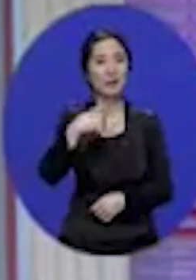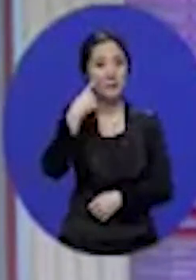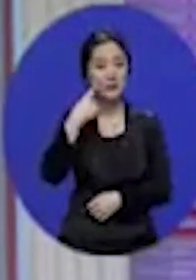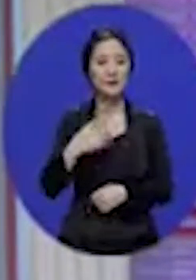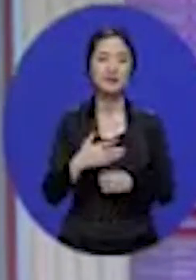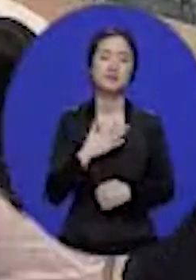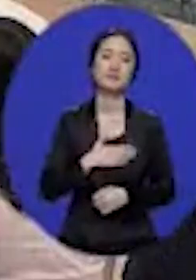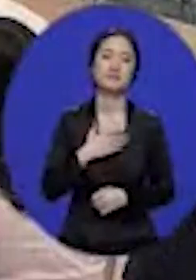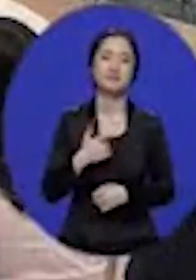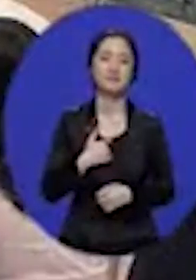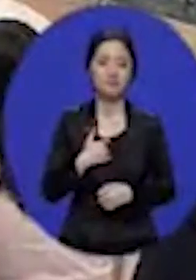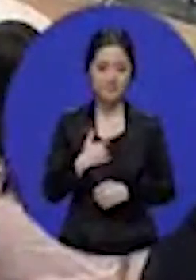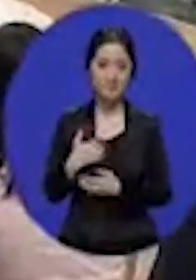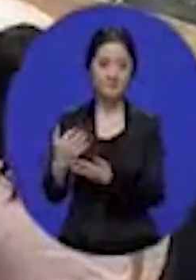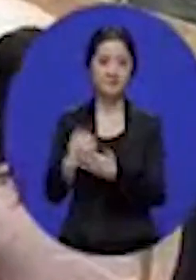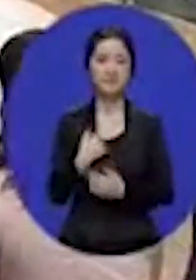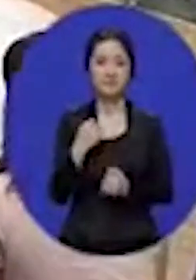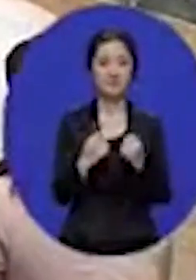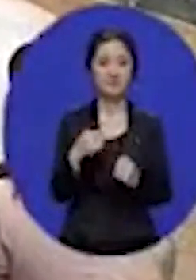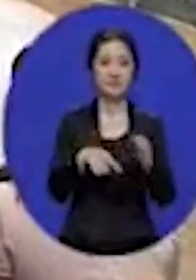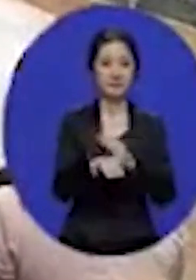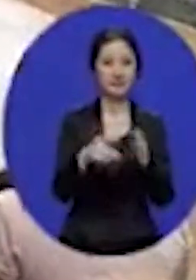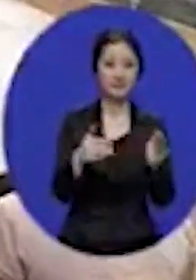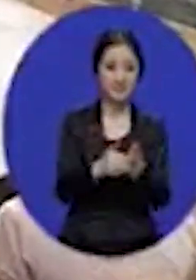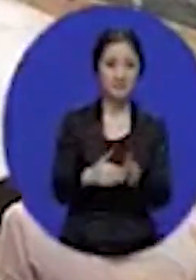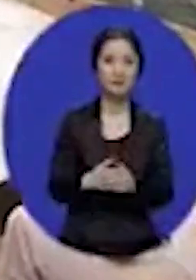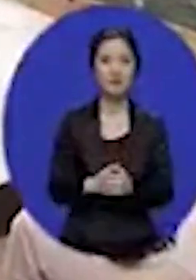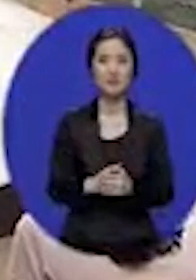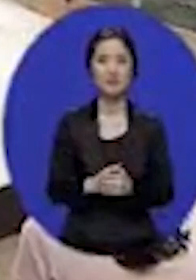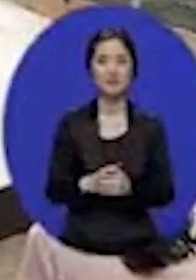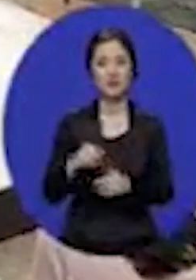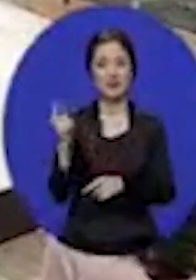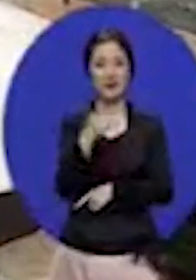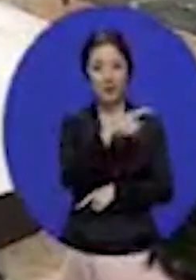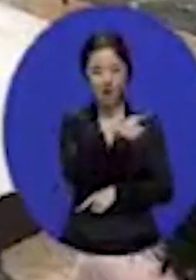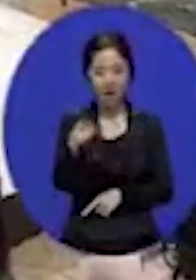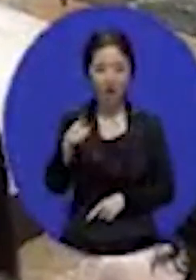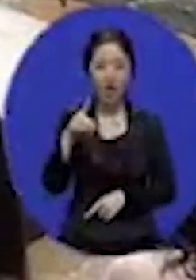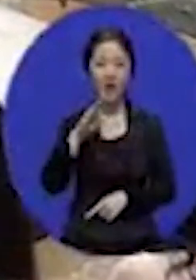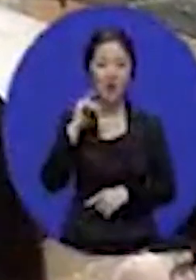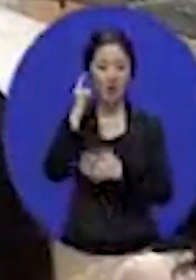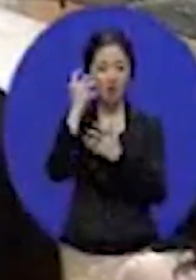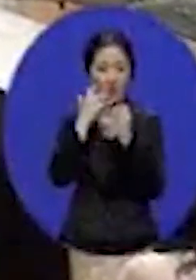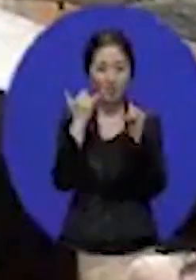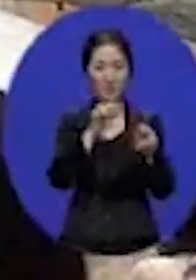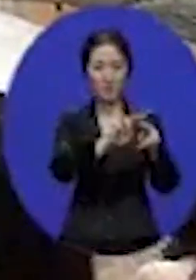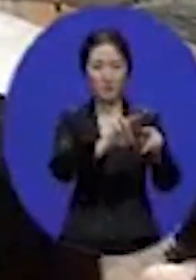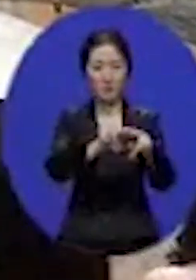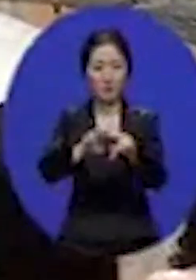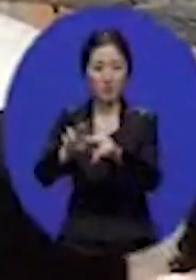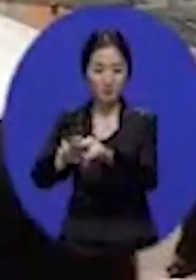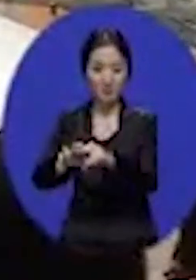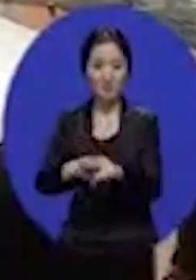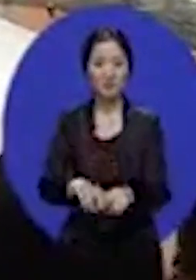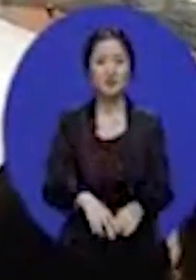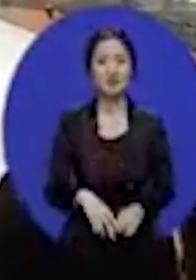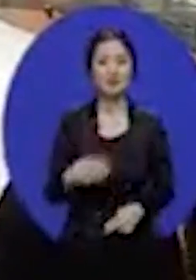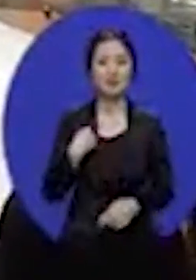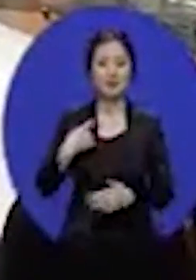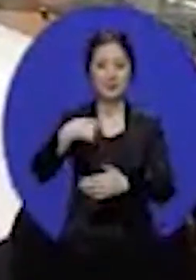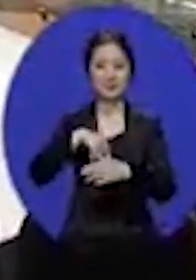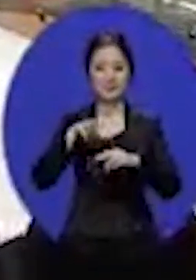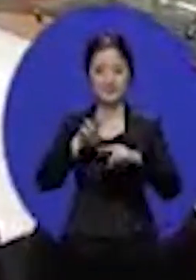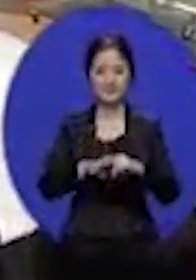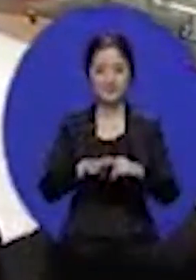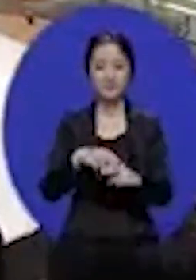초에. 그래서 내야에 딱 보니까 야구에 좀 미친 남자들이 있어. 그 의외아에 혼자 탁 앉아서 녹음을 시작했죠.